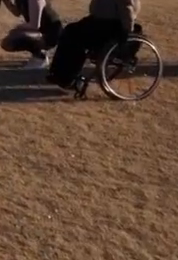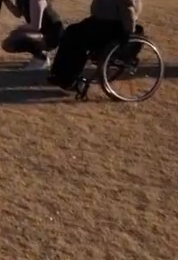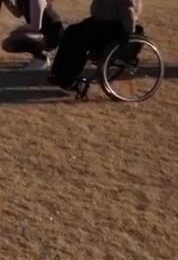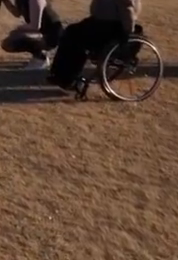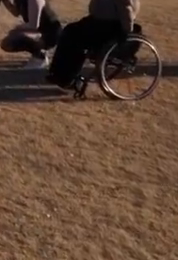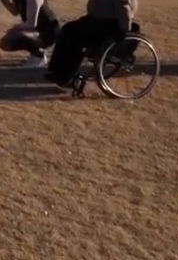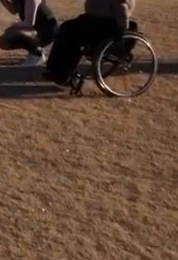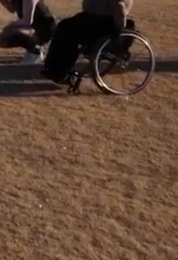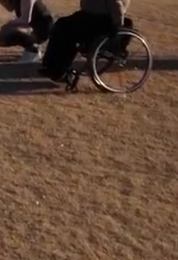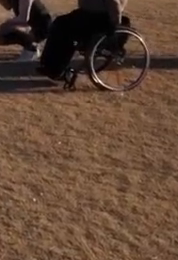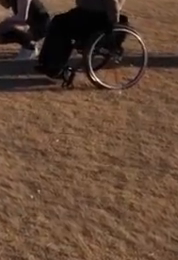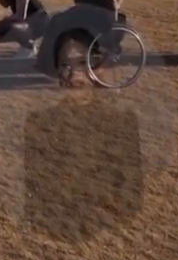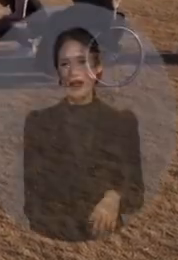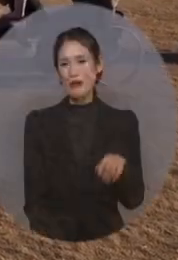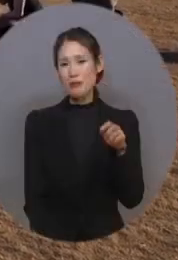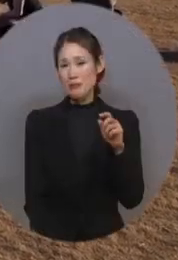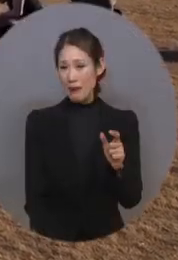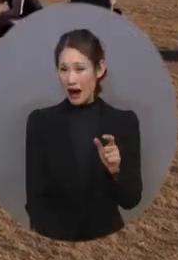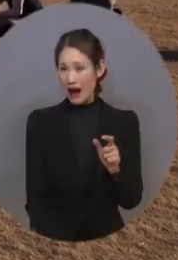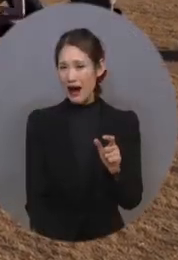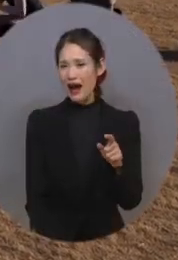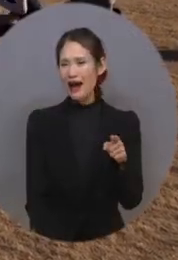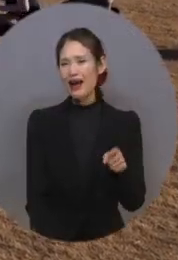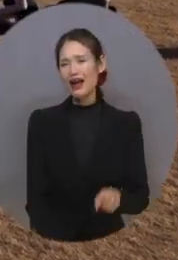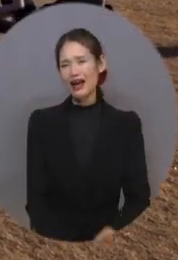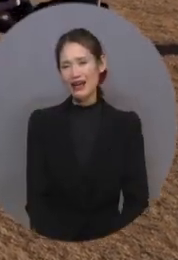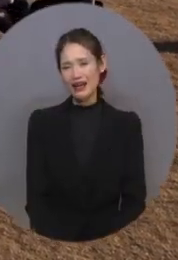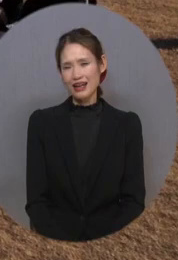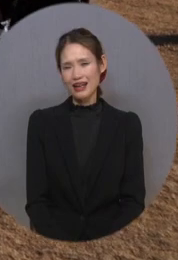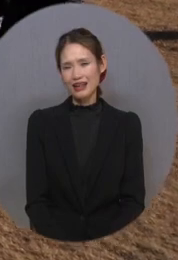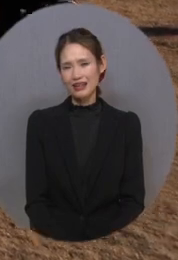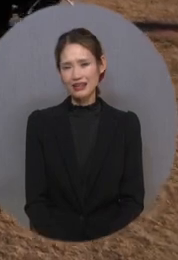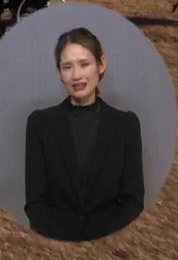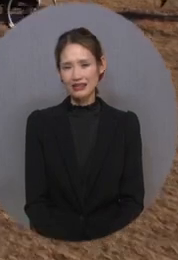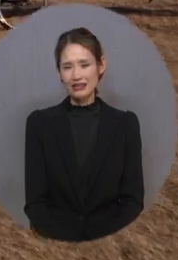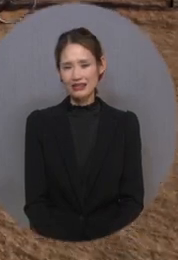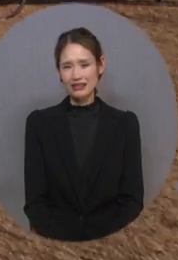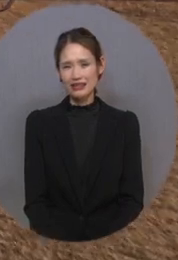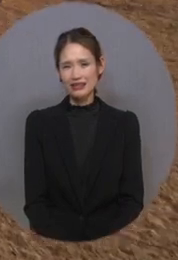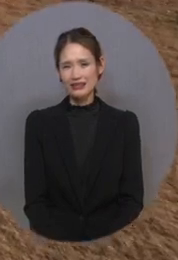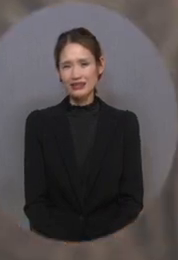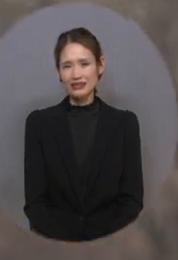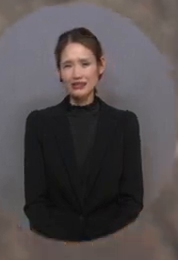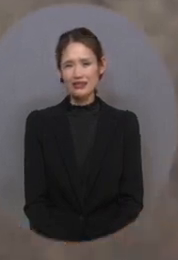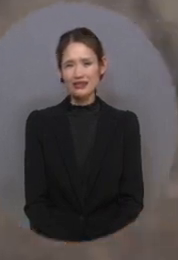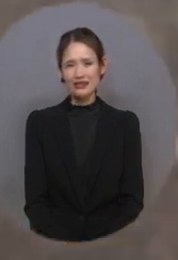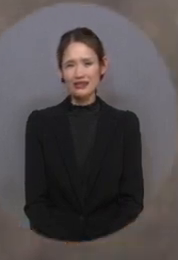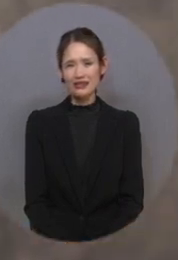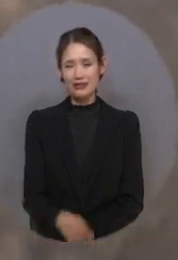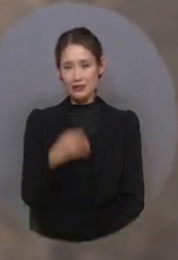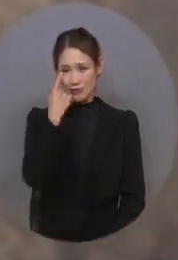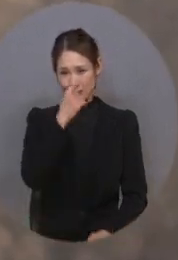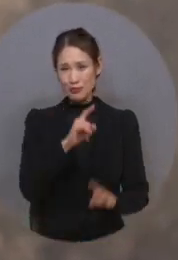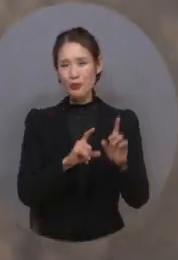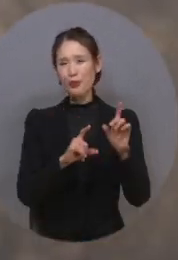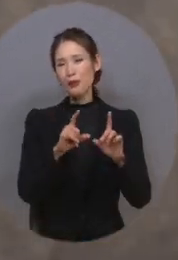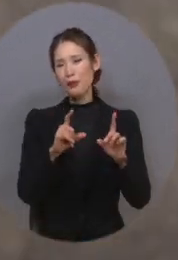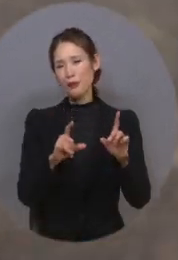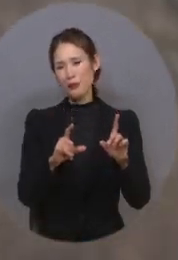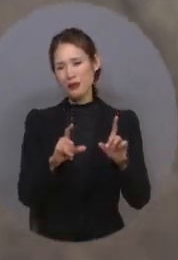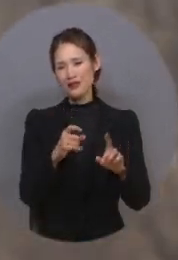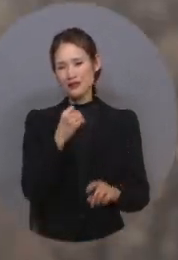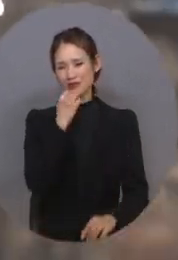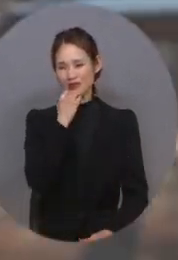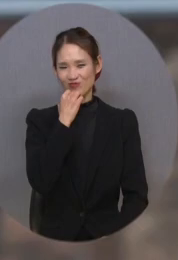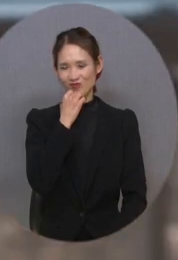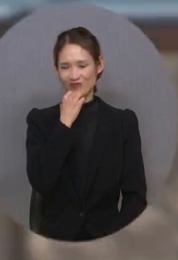오 쎄! 아 이거 너무 세다! 오! 너무 쎄! 아니 표정이 진짜! 아 너무 쎄다!